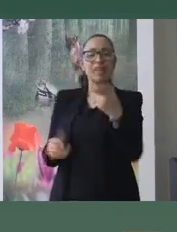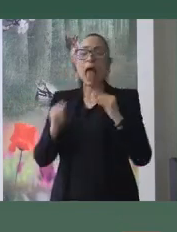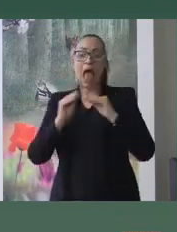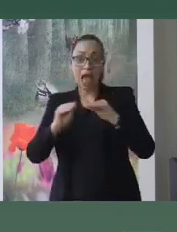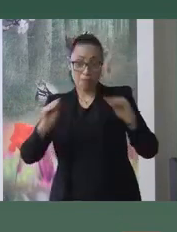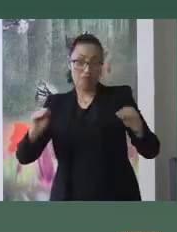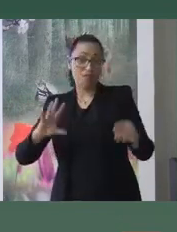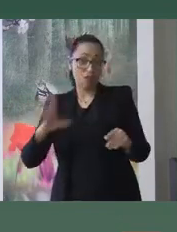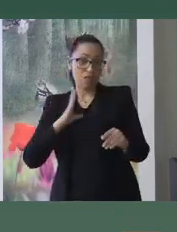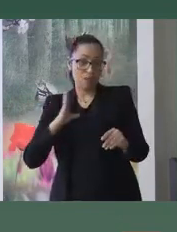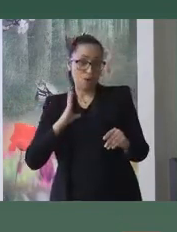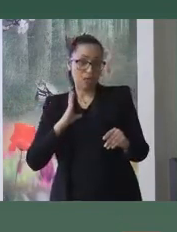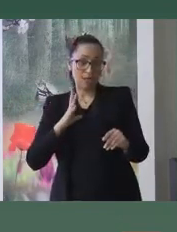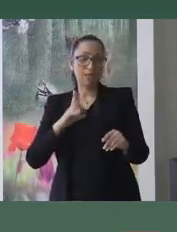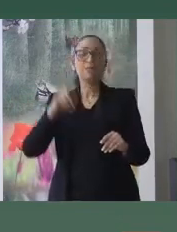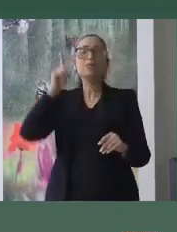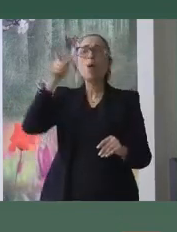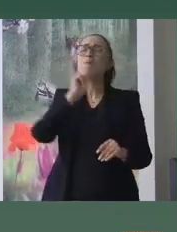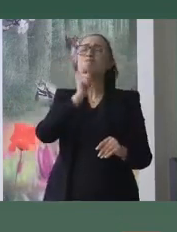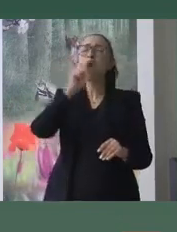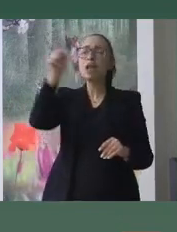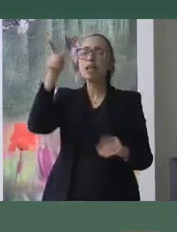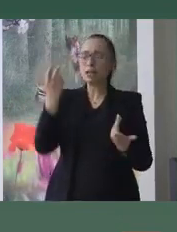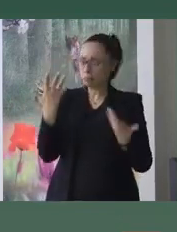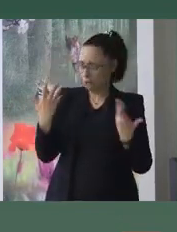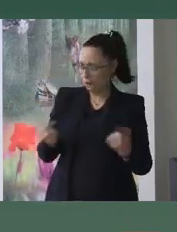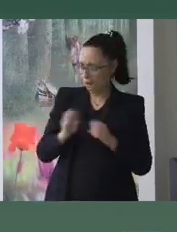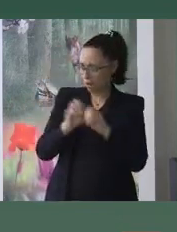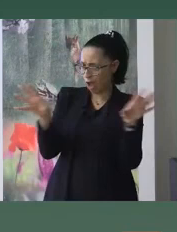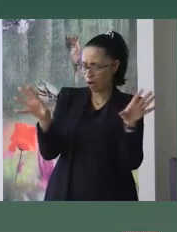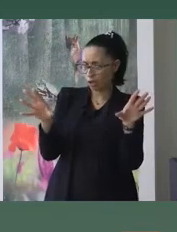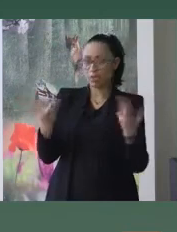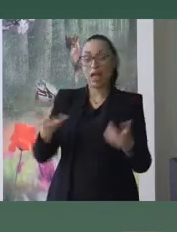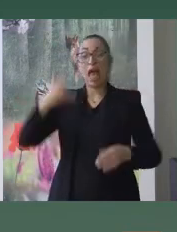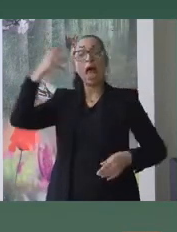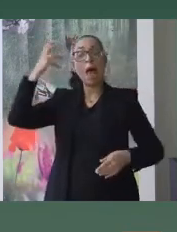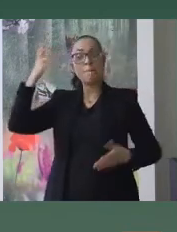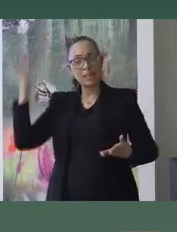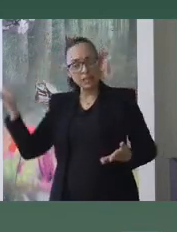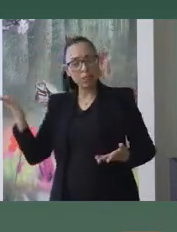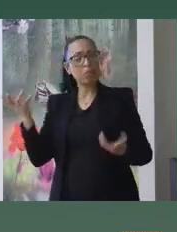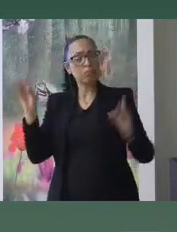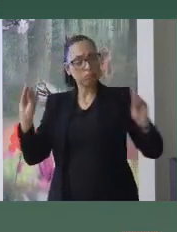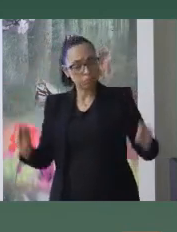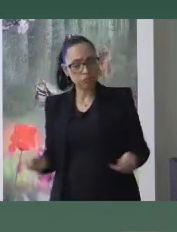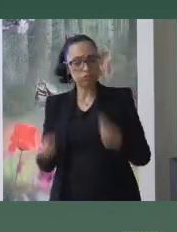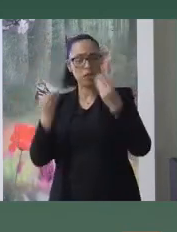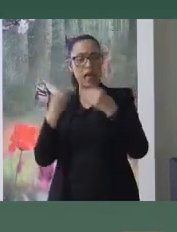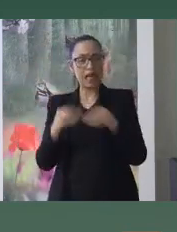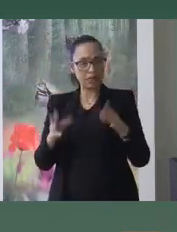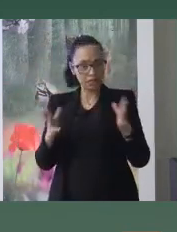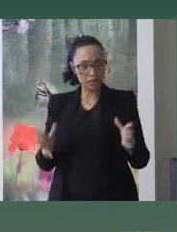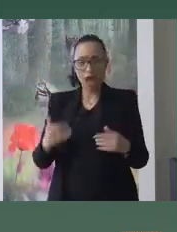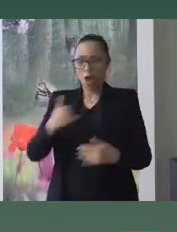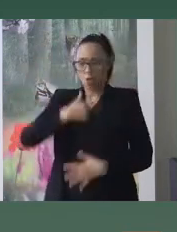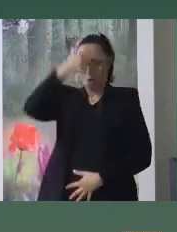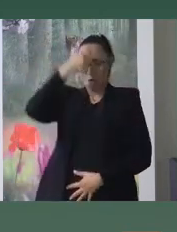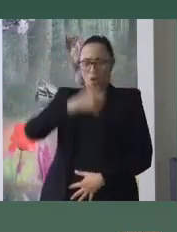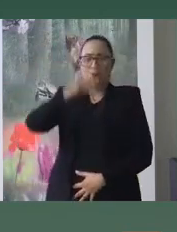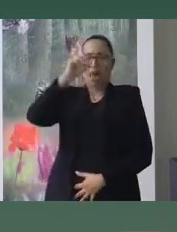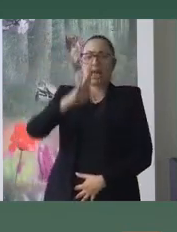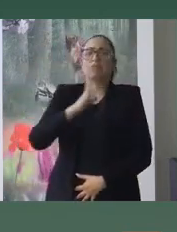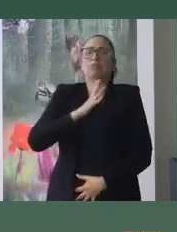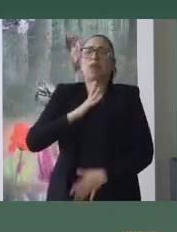Εκπαιδεύονται οι πολίτες. Οι πολιτικοί εκπαιδεύονται. Γιατί η επιστήμη έχει βρει ίσως. Ένας απλός πολίτης με